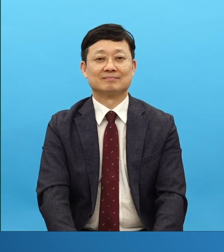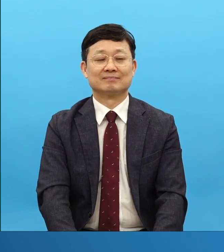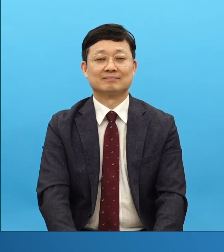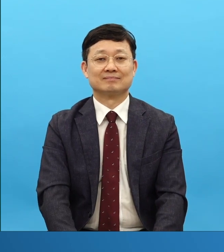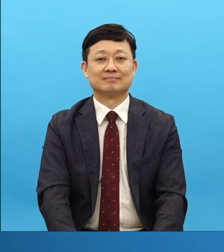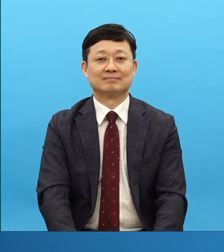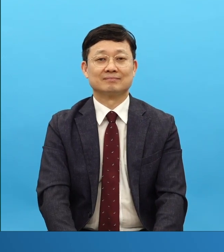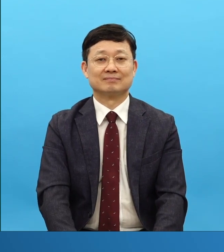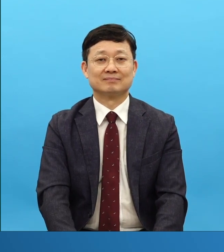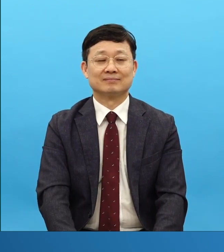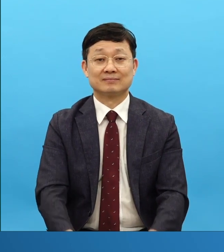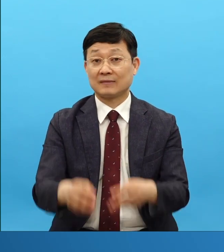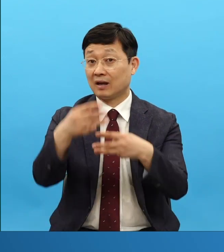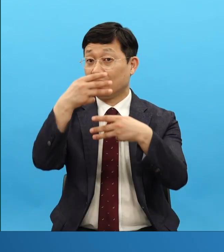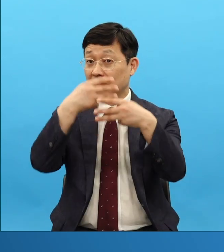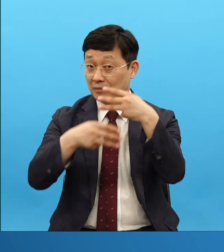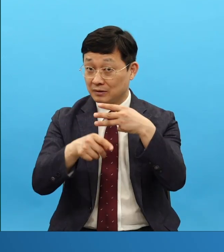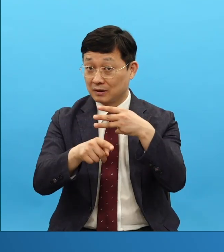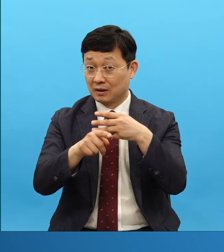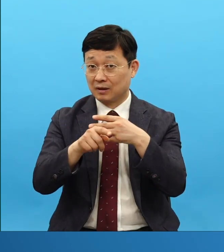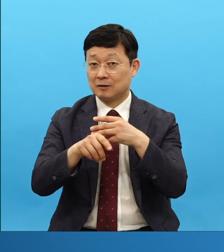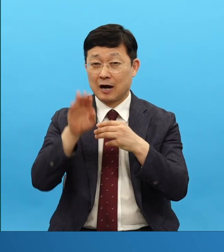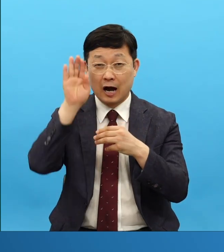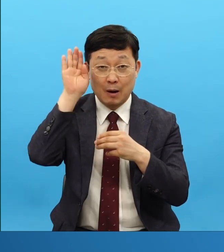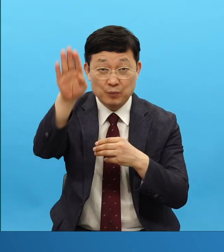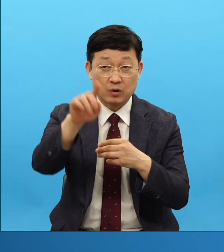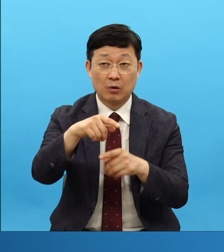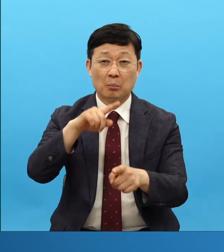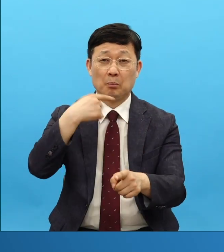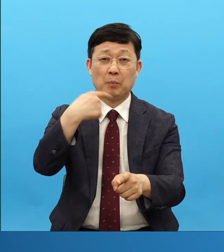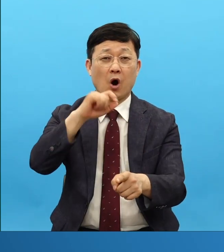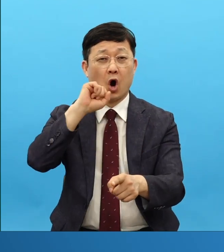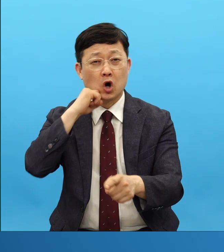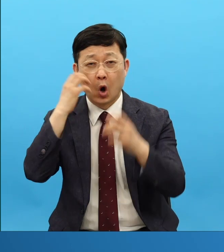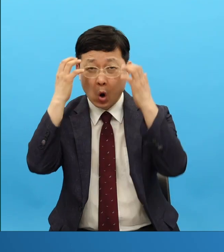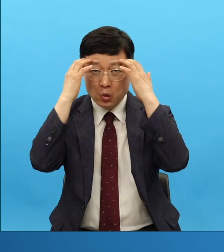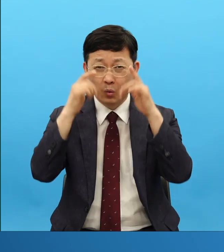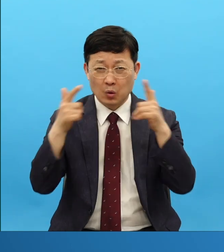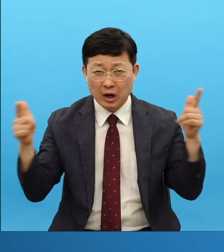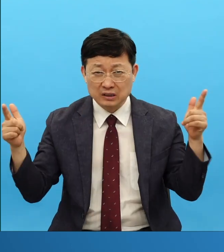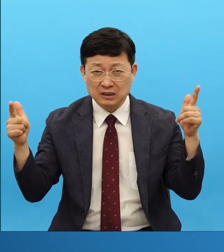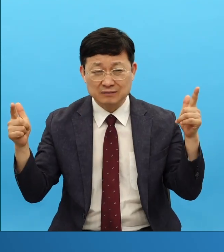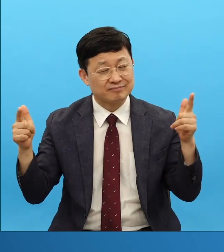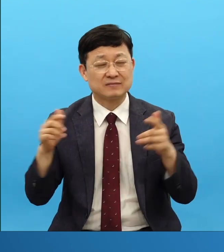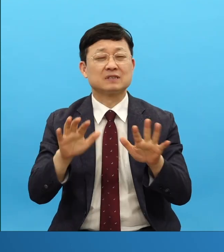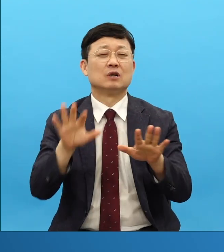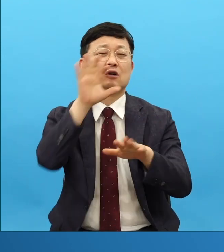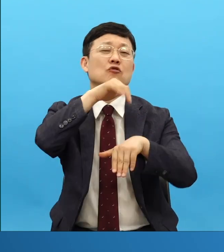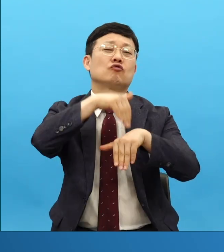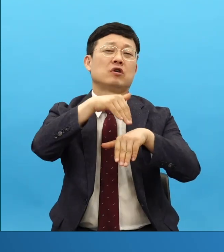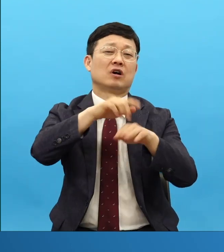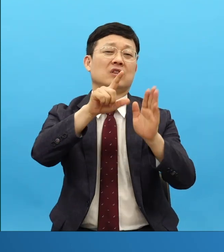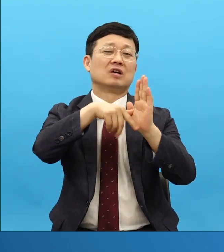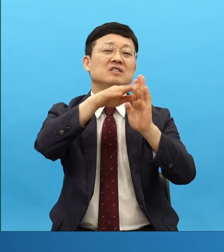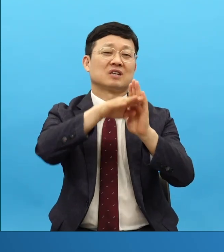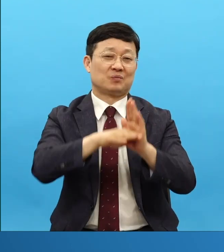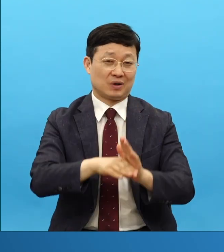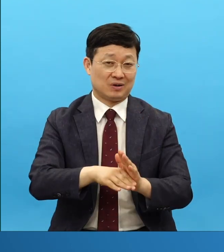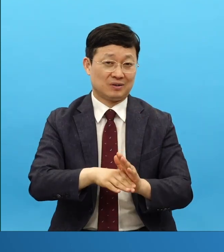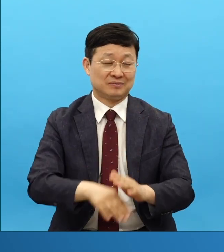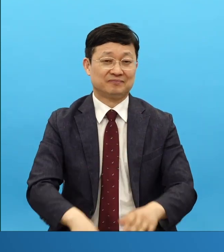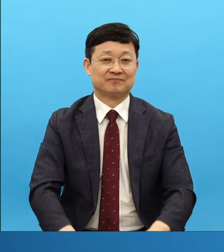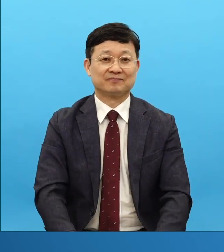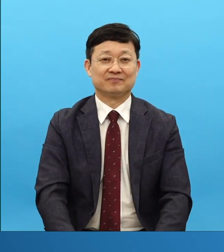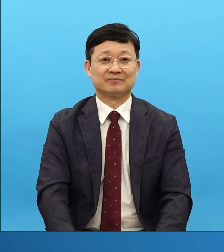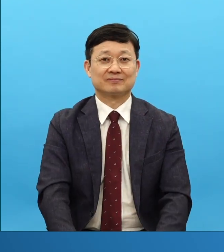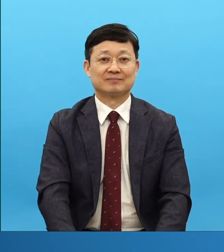you? 그래서 렘넌트들은 걸어가는 길 어려움 당한다 걱정하지 마세요. 필요한 걸 하나님에게 훈련시키는구나 하면 돼요. Now, the remnant's path, if 그렇죠? hardships come,